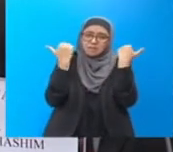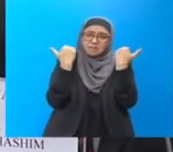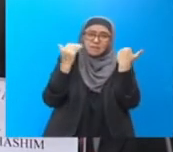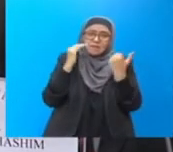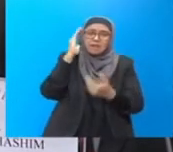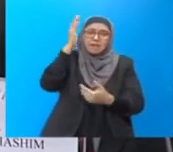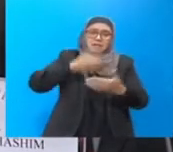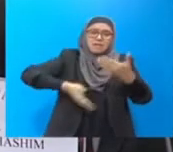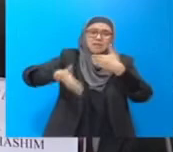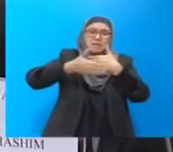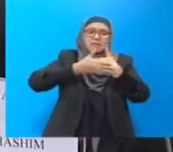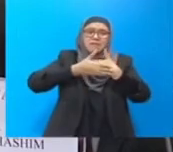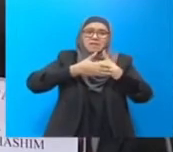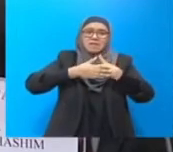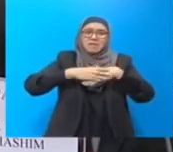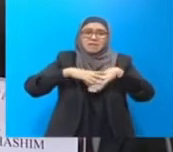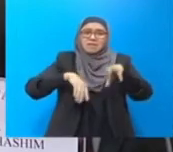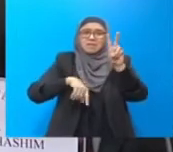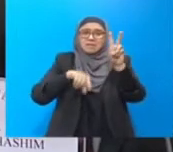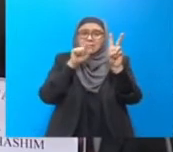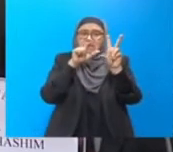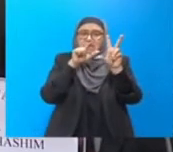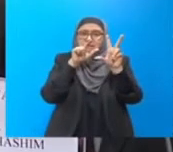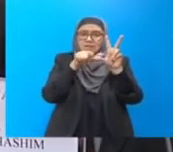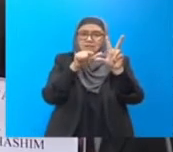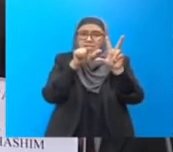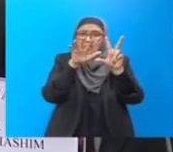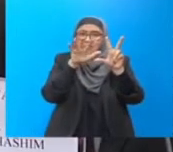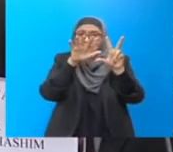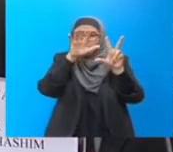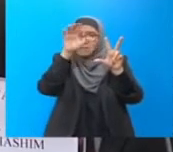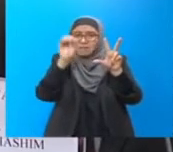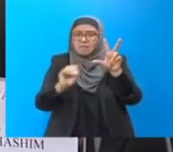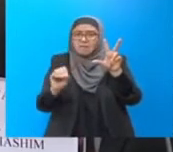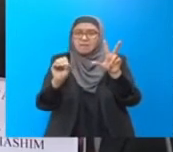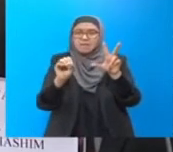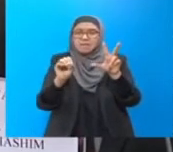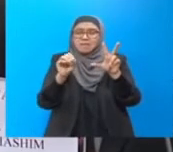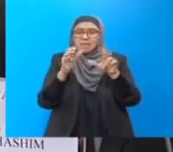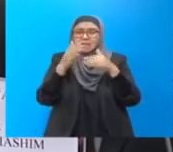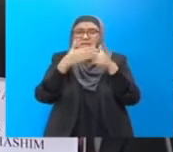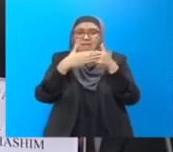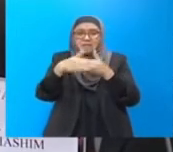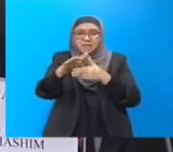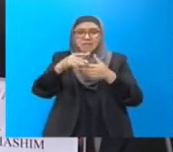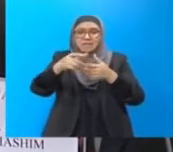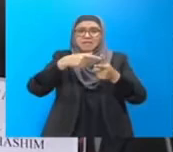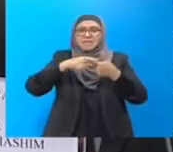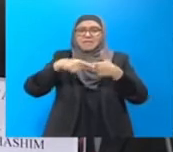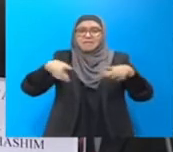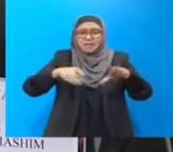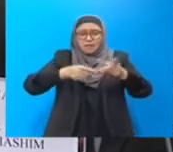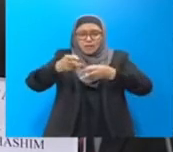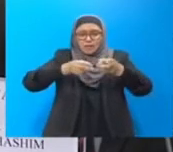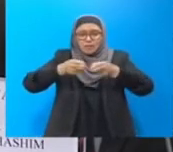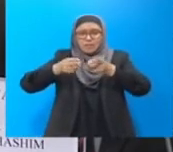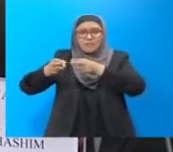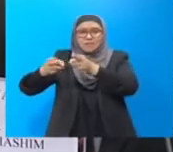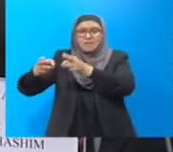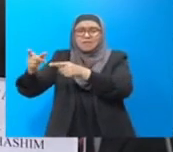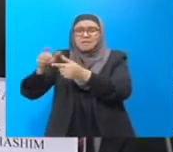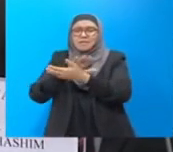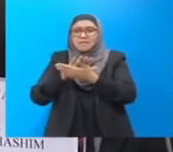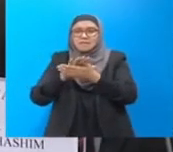kepada stigo puluhan Demokrat us lepas dari Pada pelaksanaan beberapa inisiatif mesra create